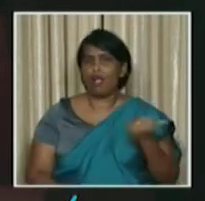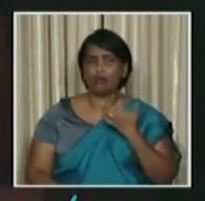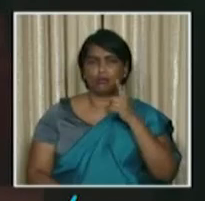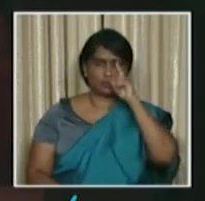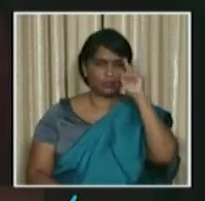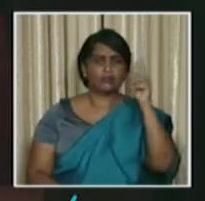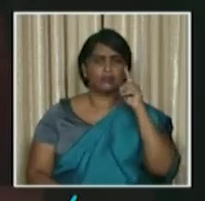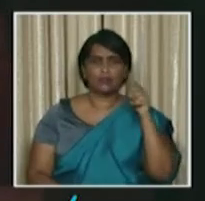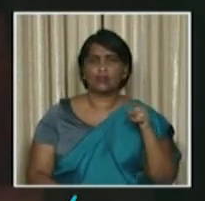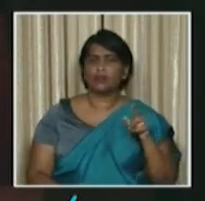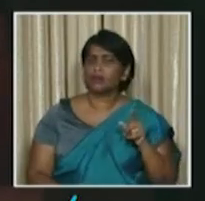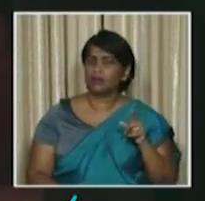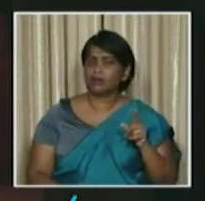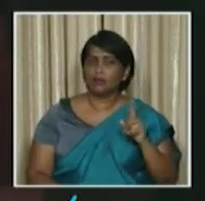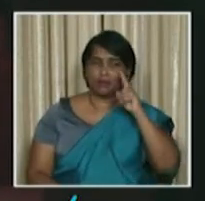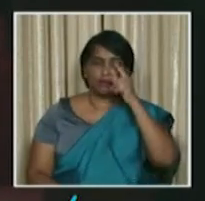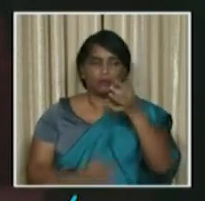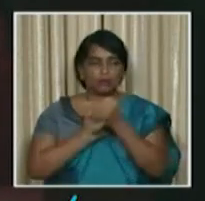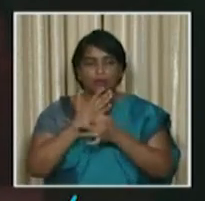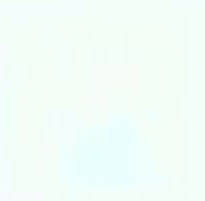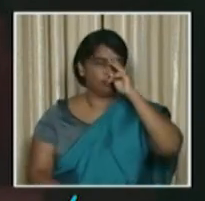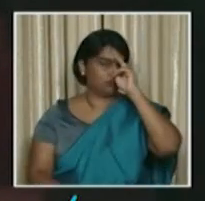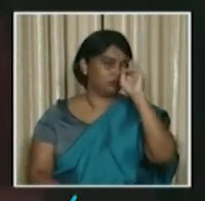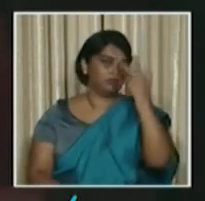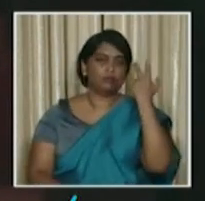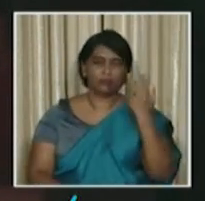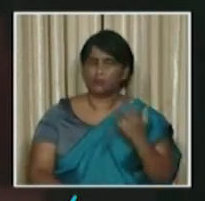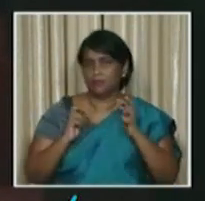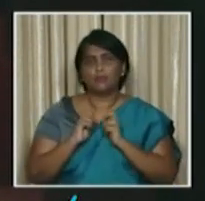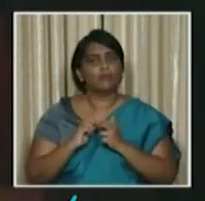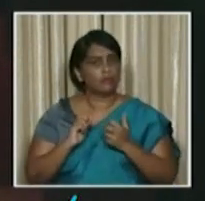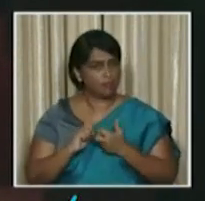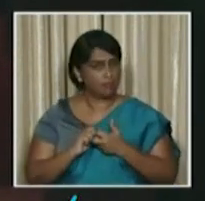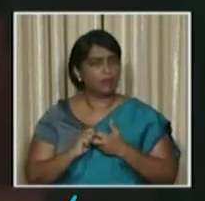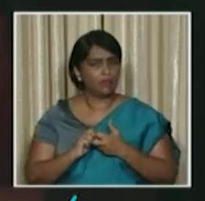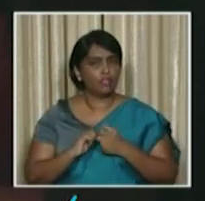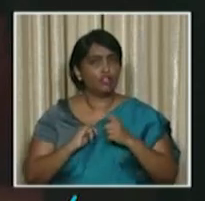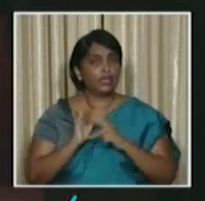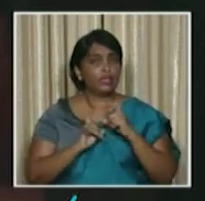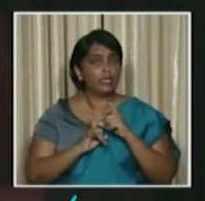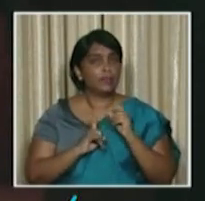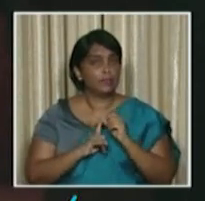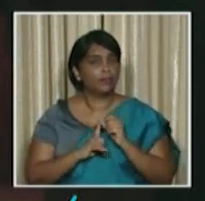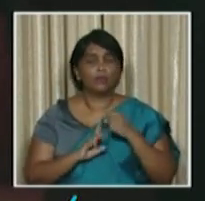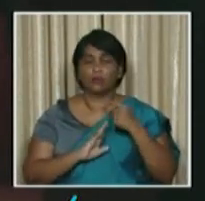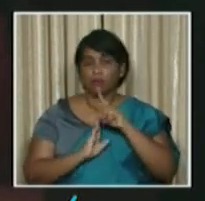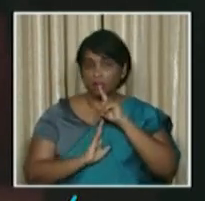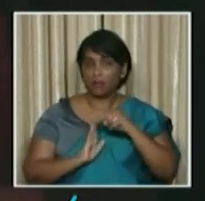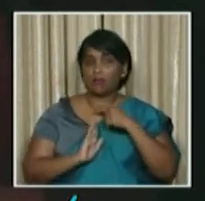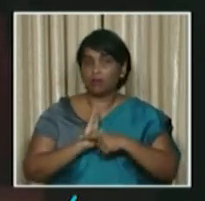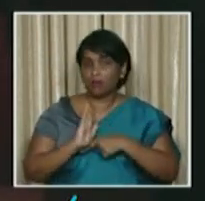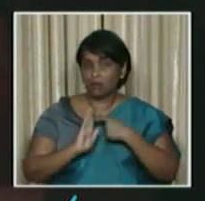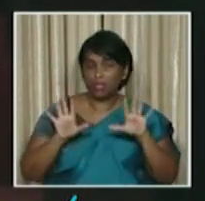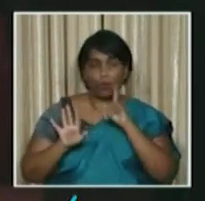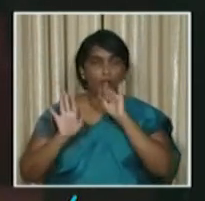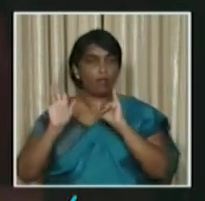drugs. Zombies කියන්නේ ඒ ඩ්‍රග් ගැහුවම මිනිස්සු zombies ලා වෙනවා. මහා බරපතල ප්‍රශ්නයක්. ඒතර UNDP එක තියෙනවා මේ රටේ 10 දෙනෙක්ගෙන්